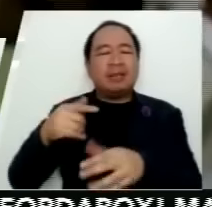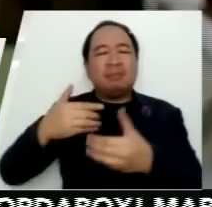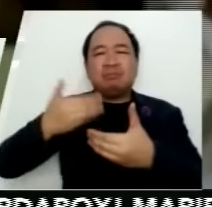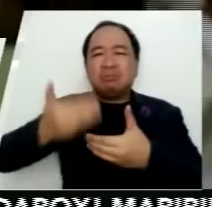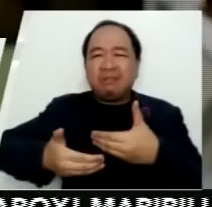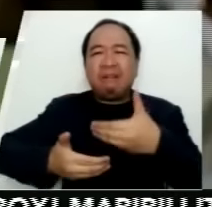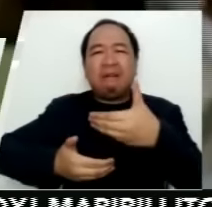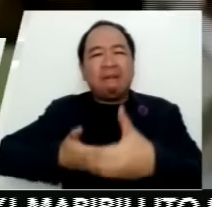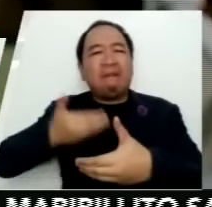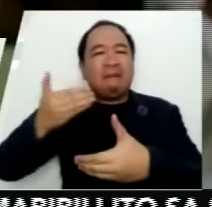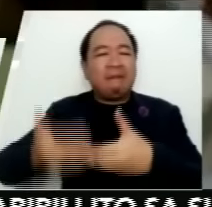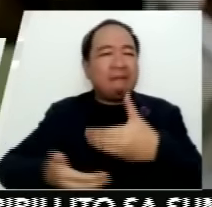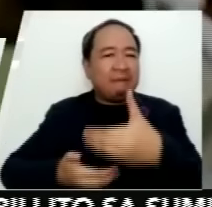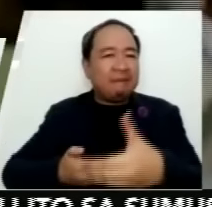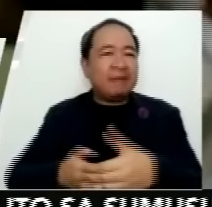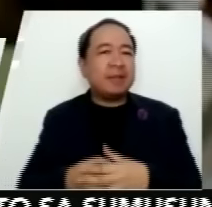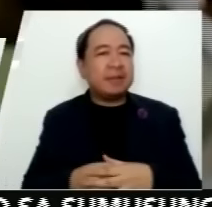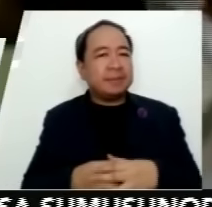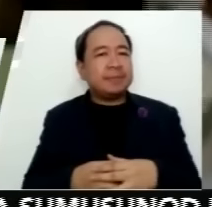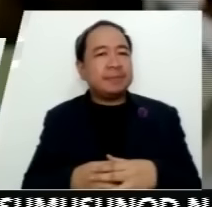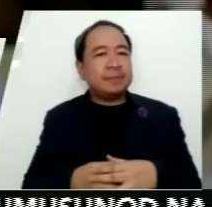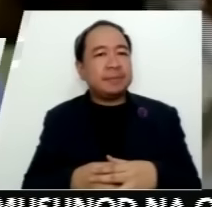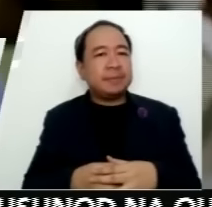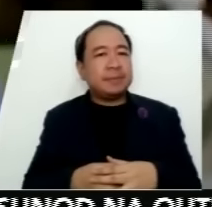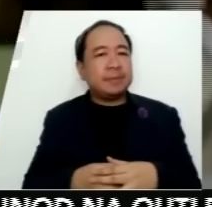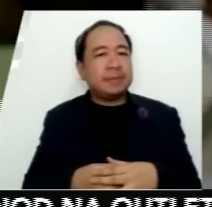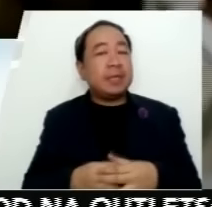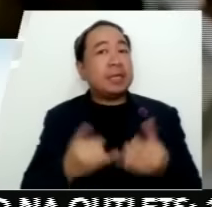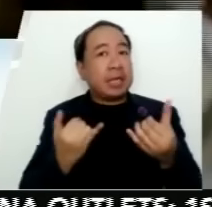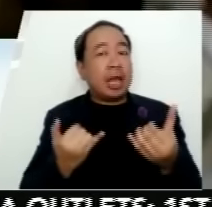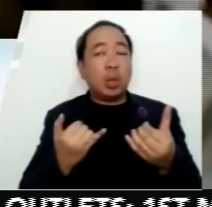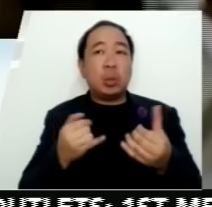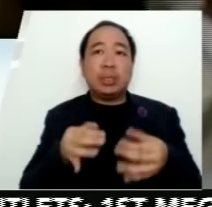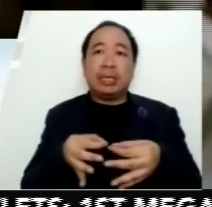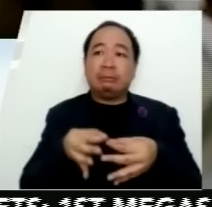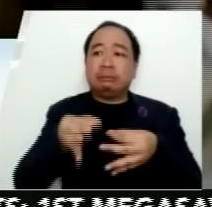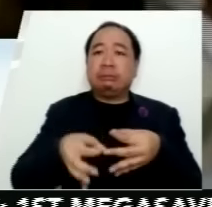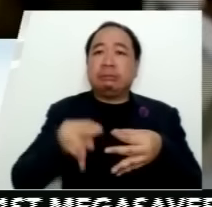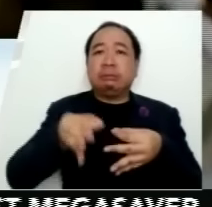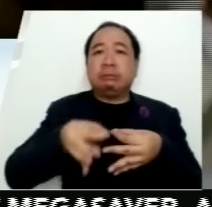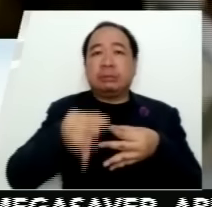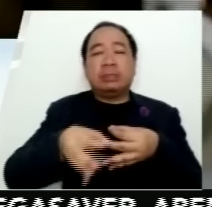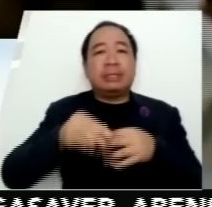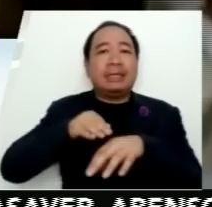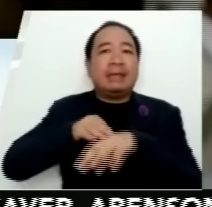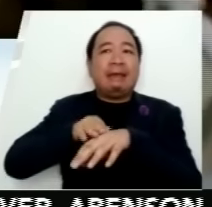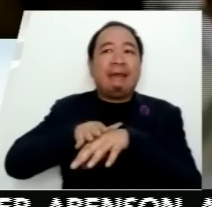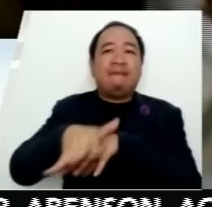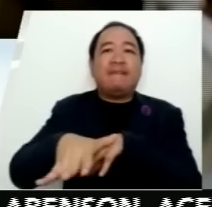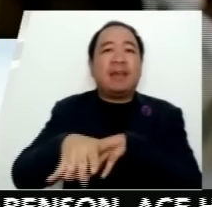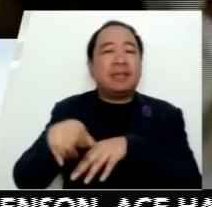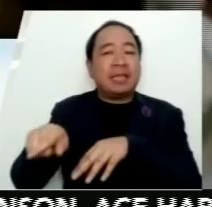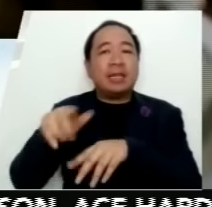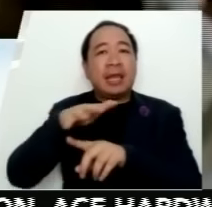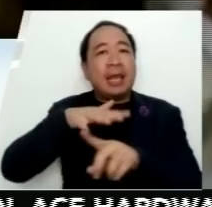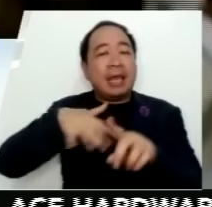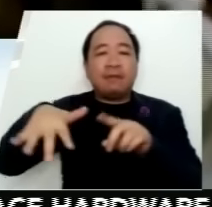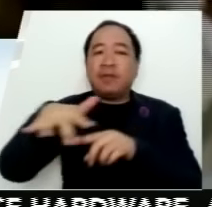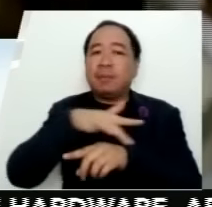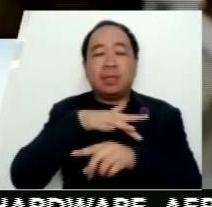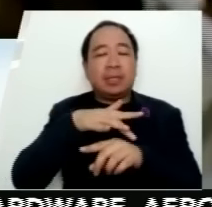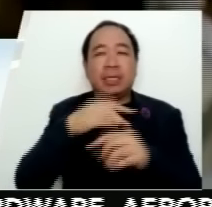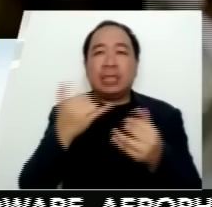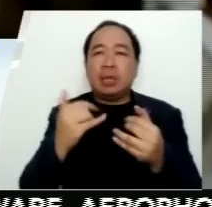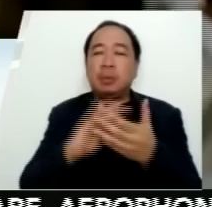faster because you know as day goes by the effects of it not just on the environment is also